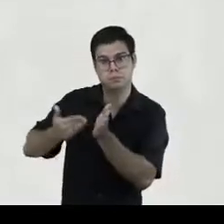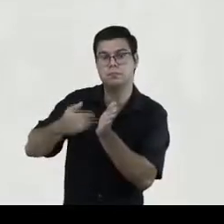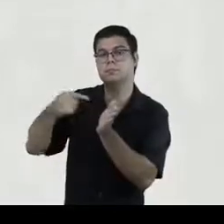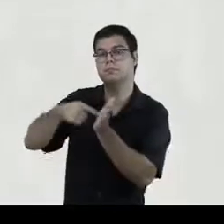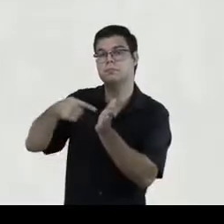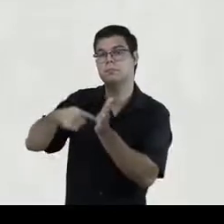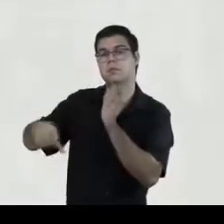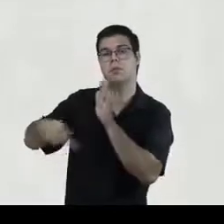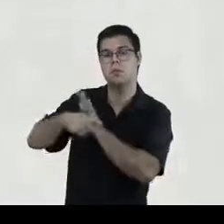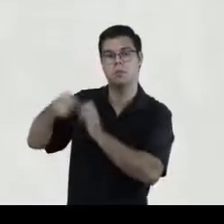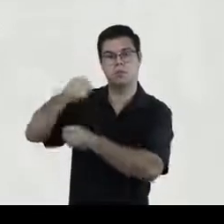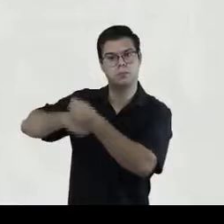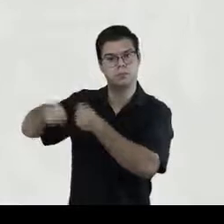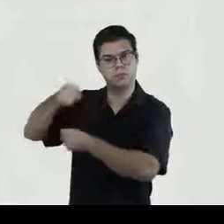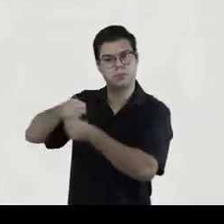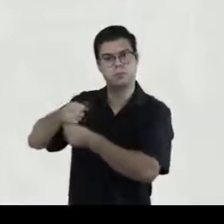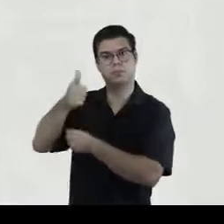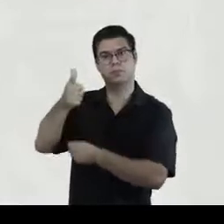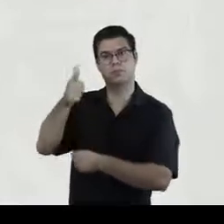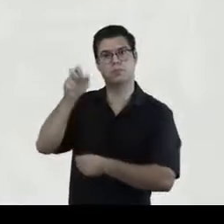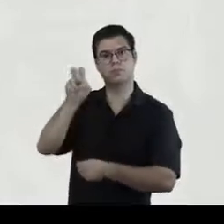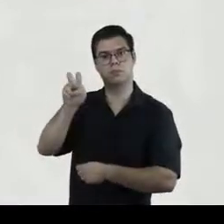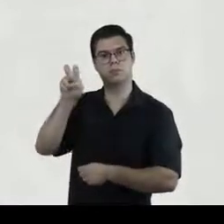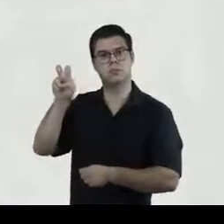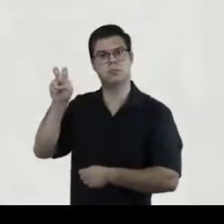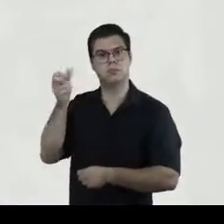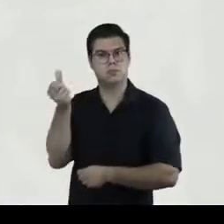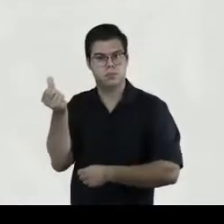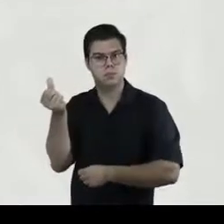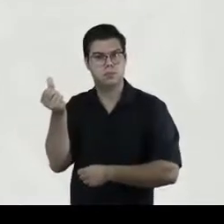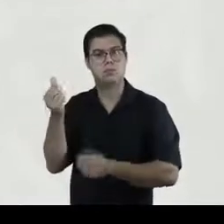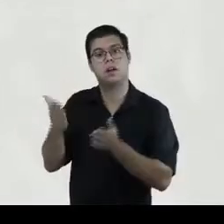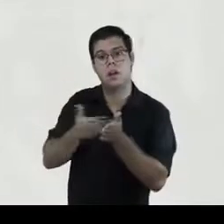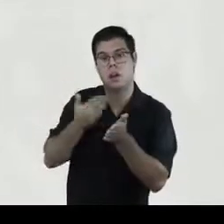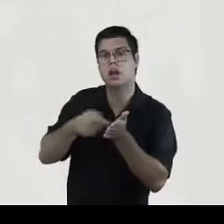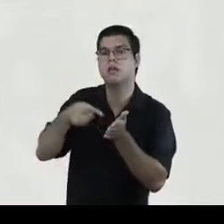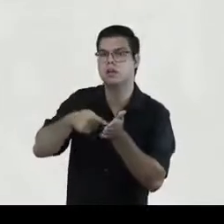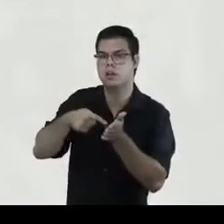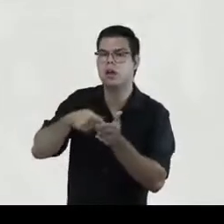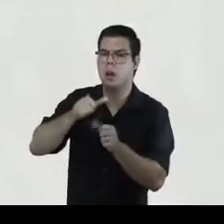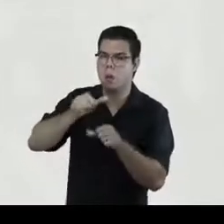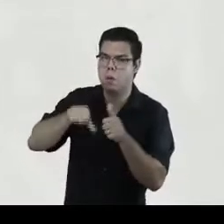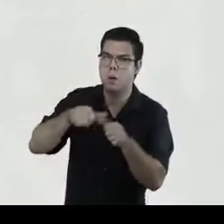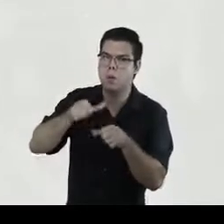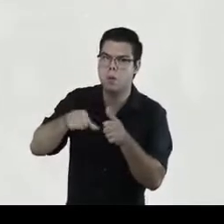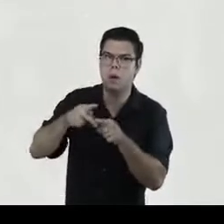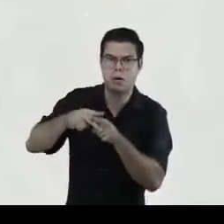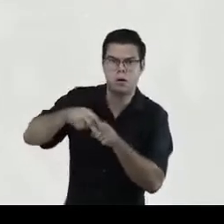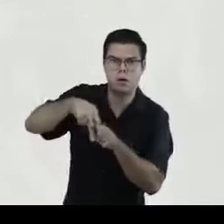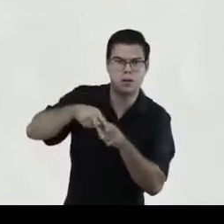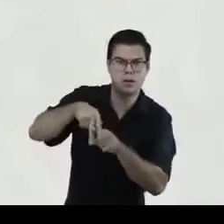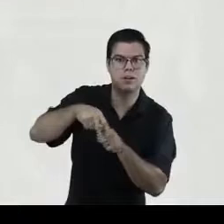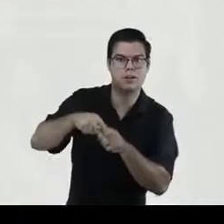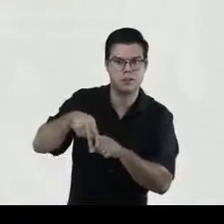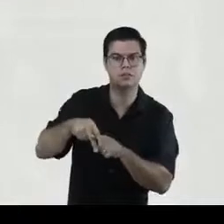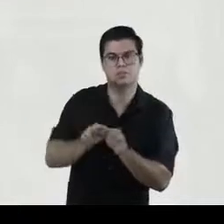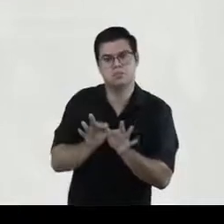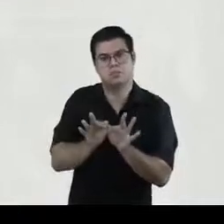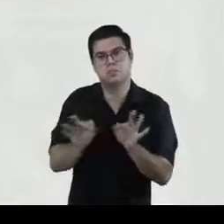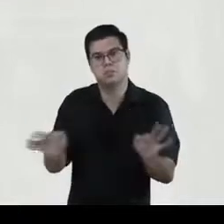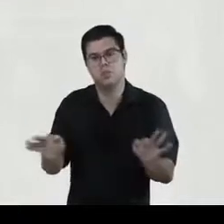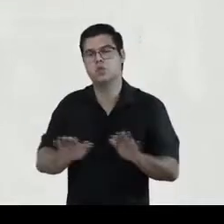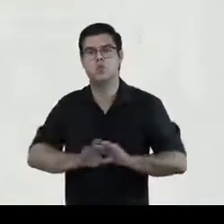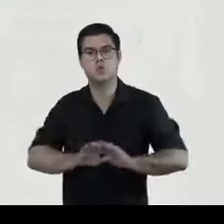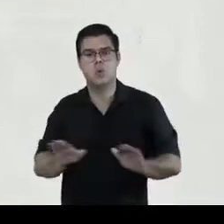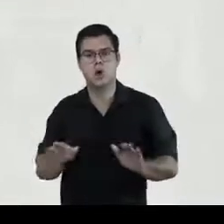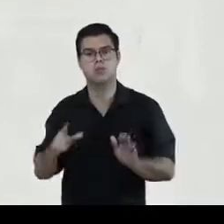réédité un an après. C'est le même texte. Revue est corrigée simplement. Voici sa page de titre avec le